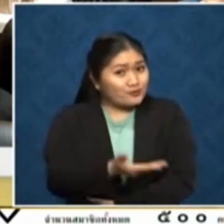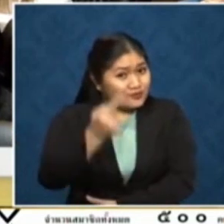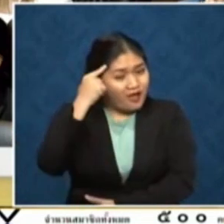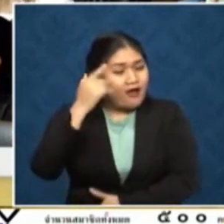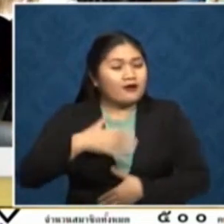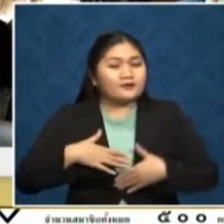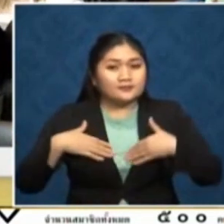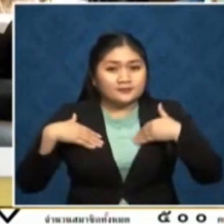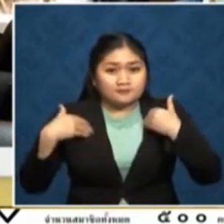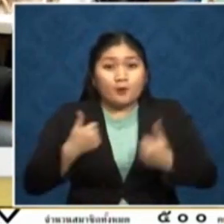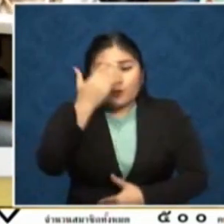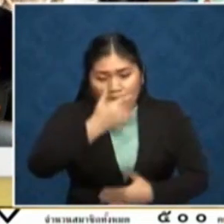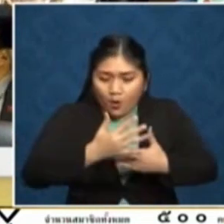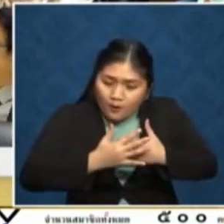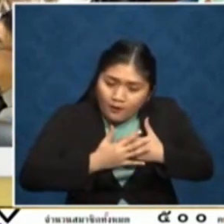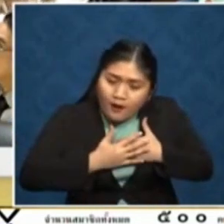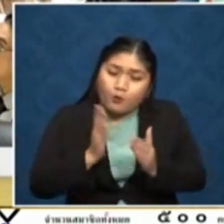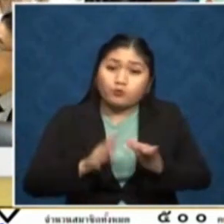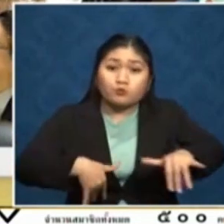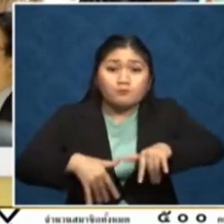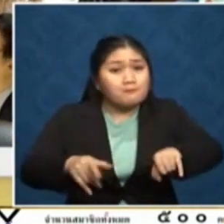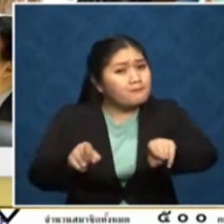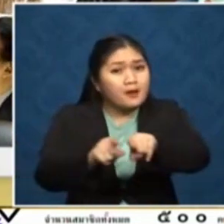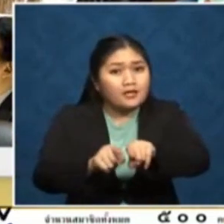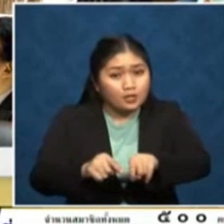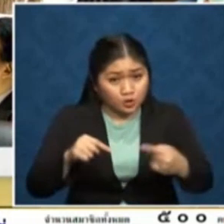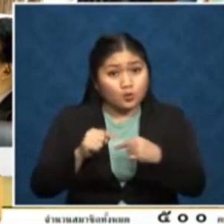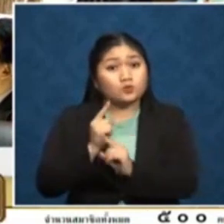อร่างเนี่ยเข้ามาไม่เป็นไรครับผมเสนอข้อเสน